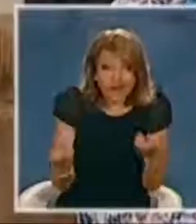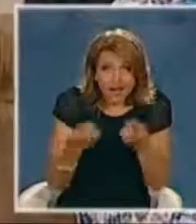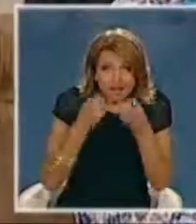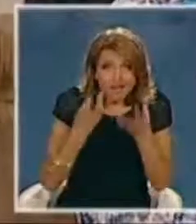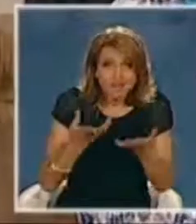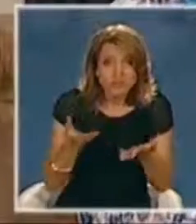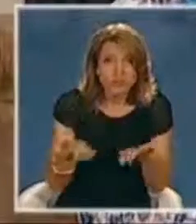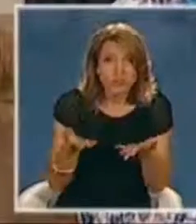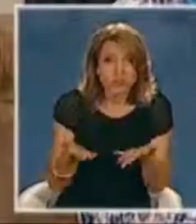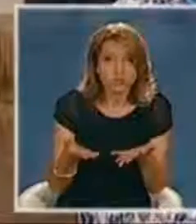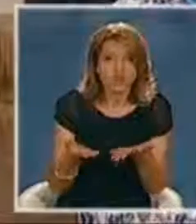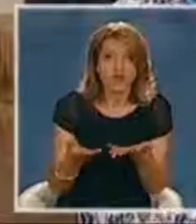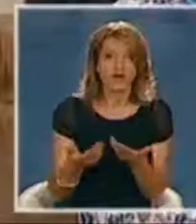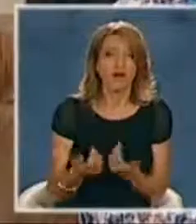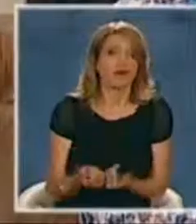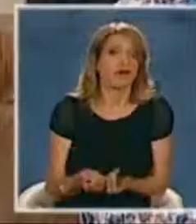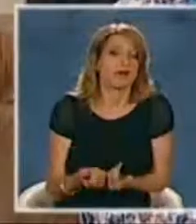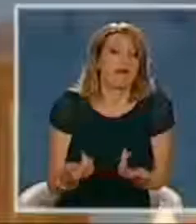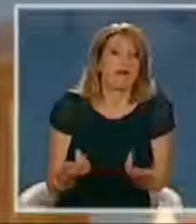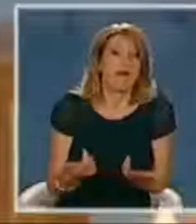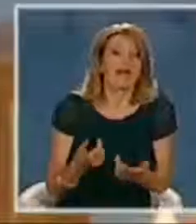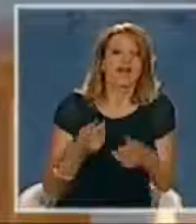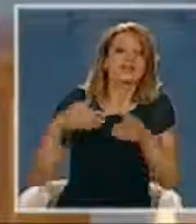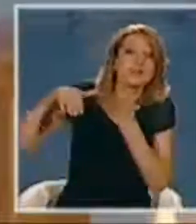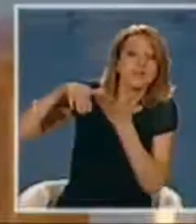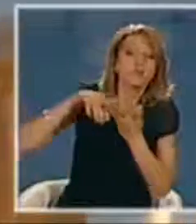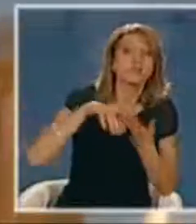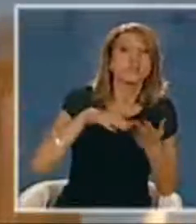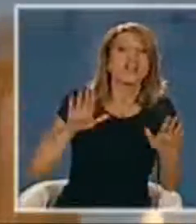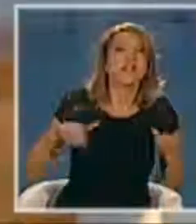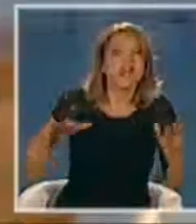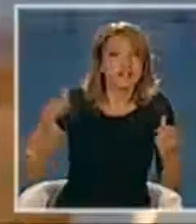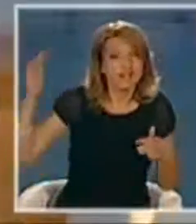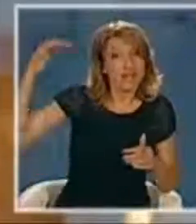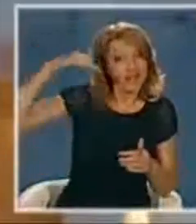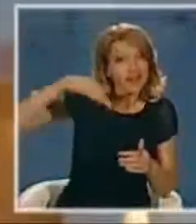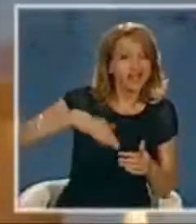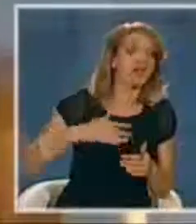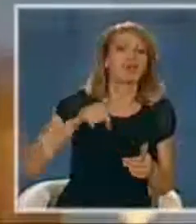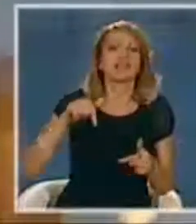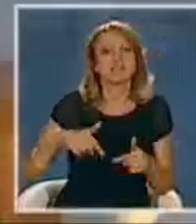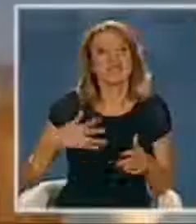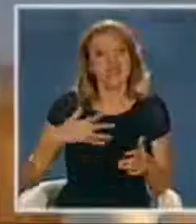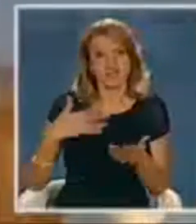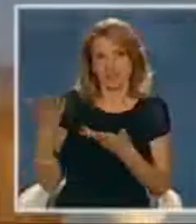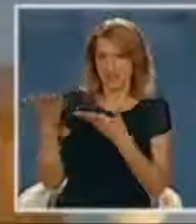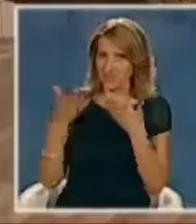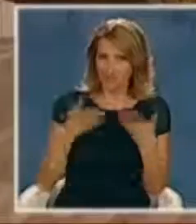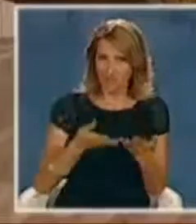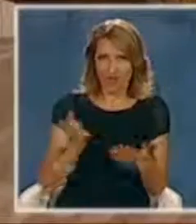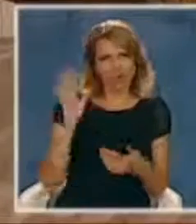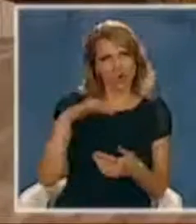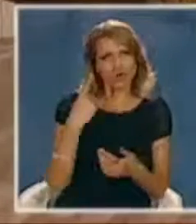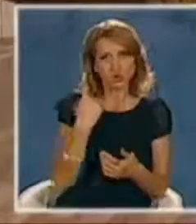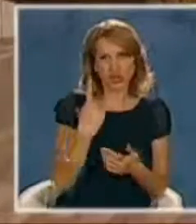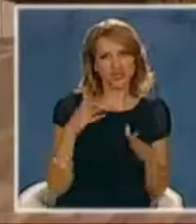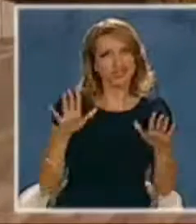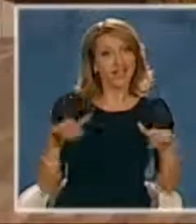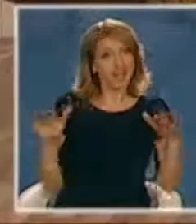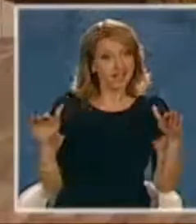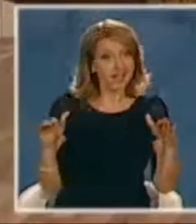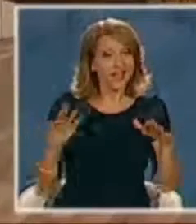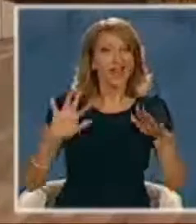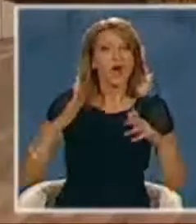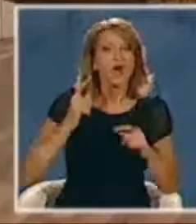нещо. Как момчето... е възможно? С помощта на ангели. Сега е момента да покана в нашото студио още един ангел, който е